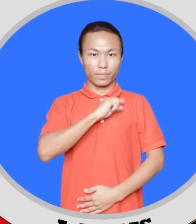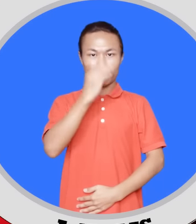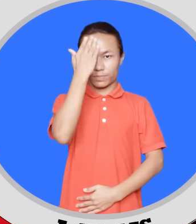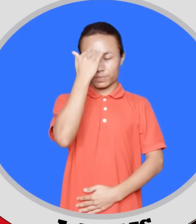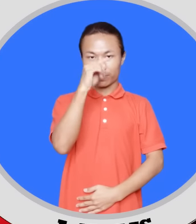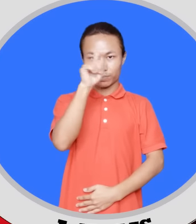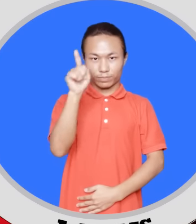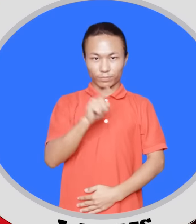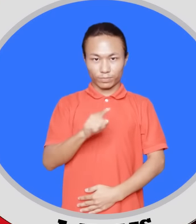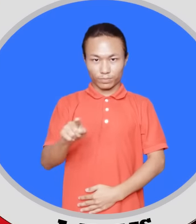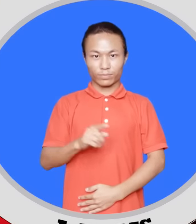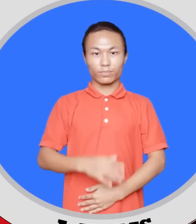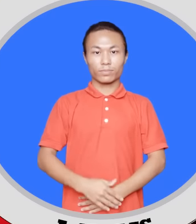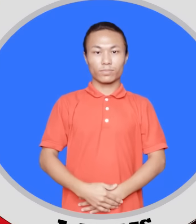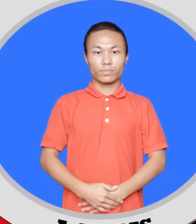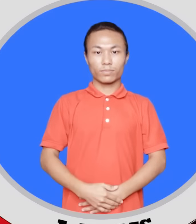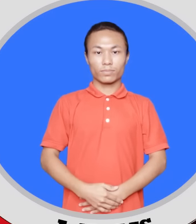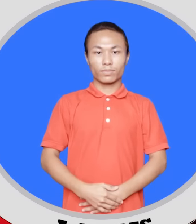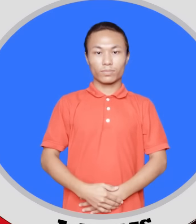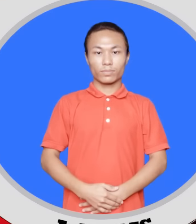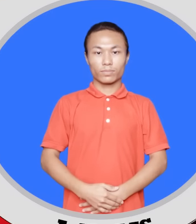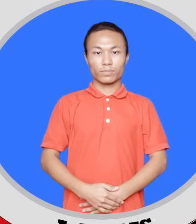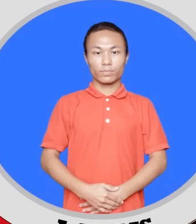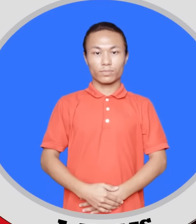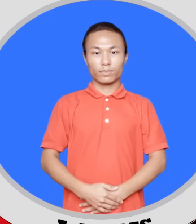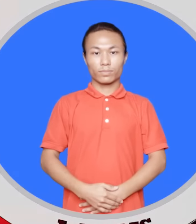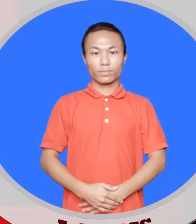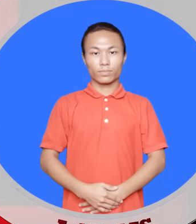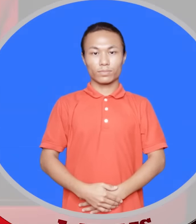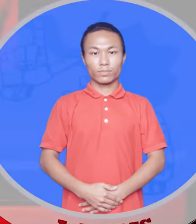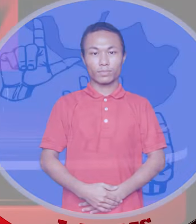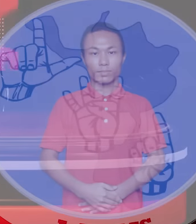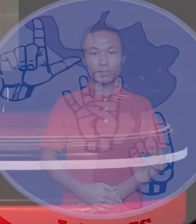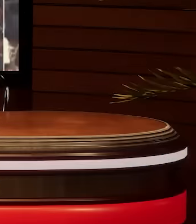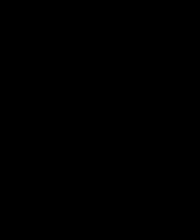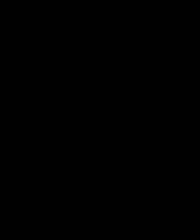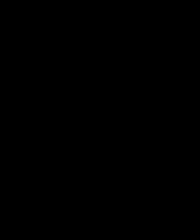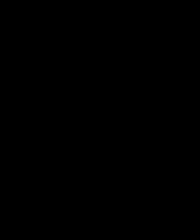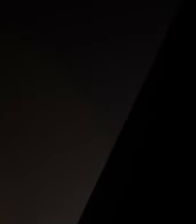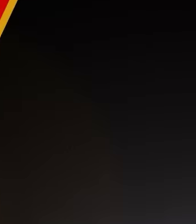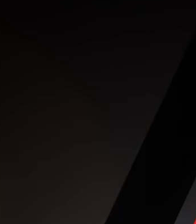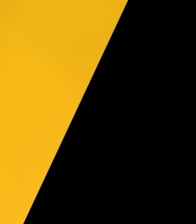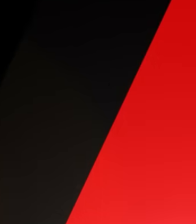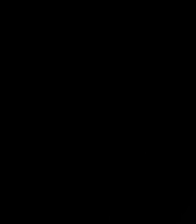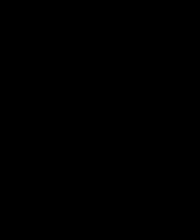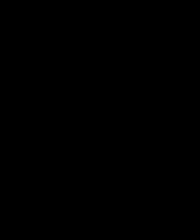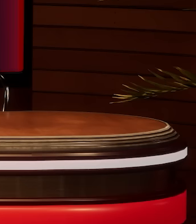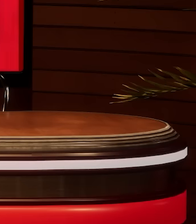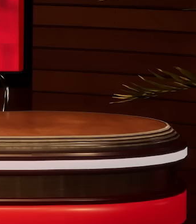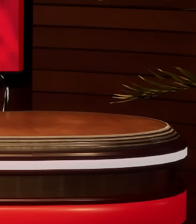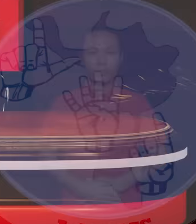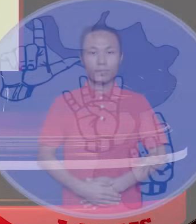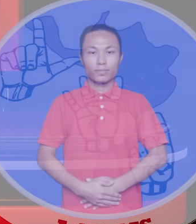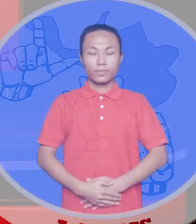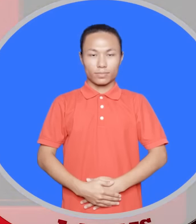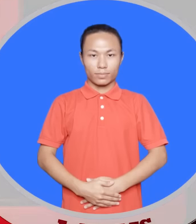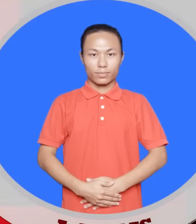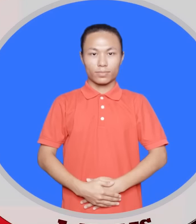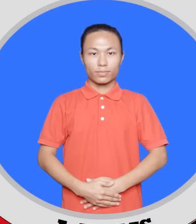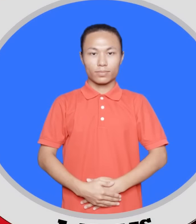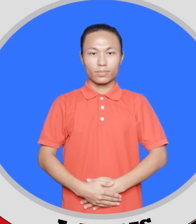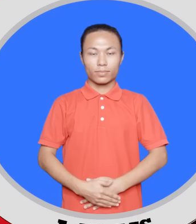ဉ်ကနေပြန်လည်ကြိုဆိုလိုက်ပါရစေရှင်။ကျွန်မကတော့အစီအစဉ်တင်ဆက်သူစင်စင်ပါ။ပထမဆုံးတင်